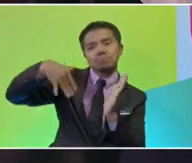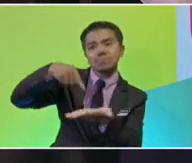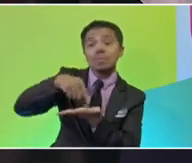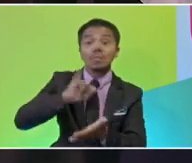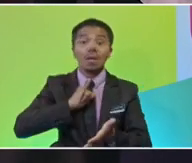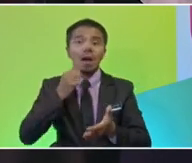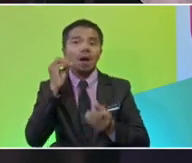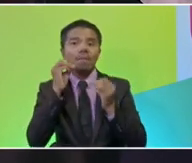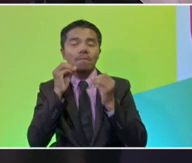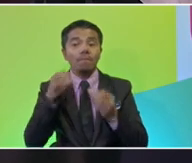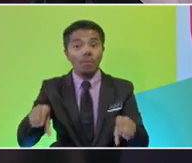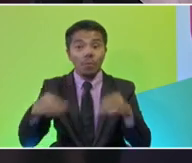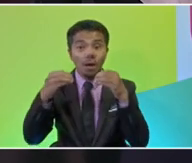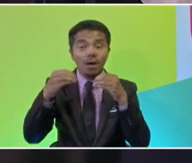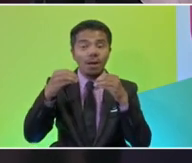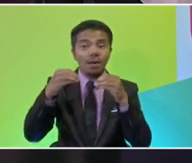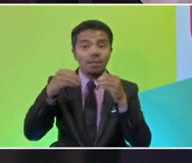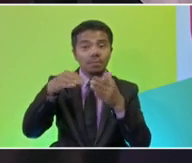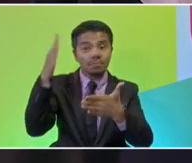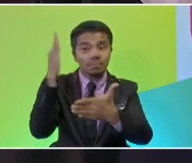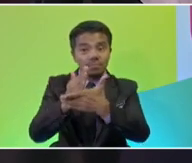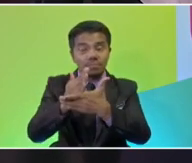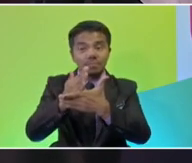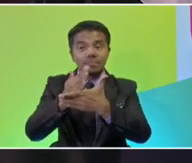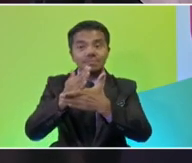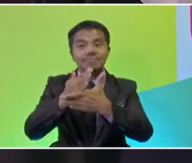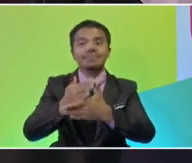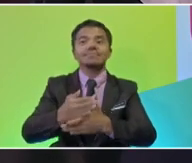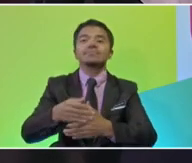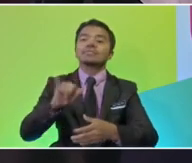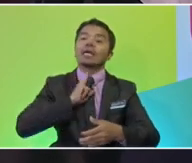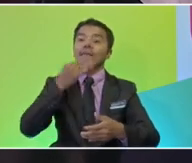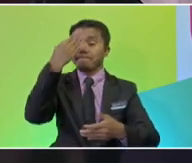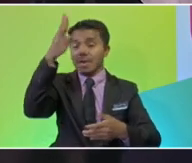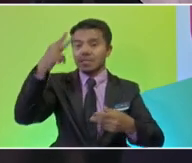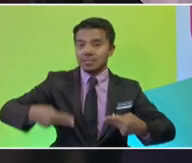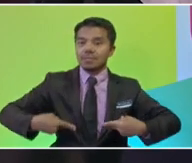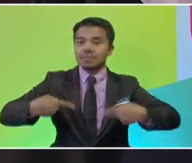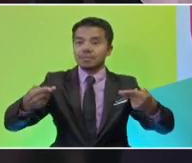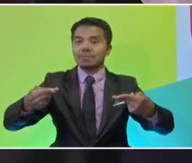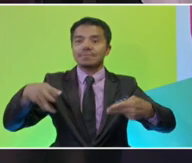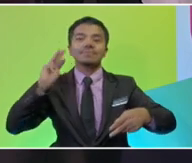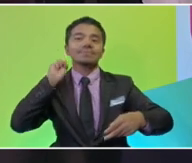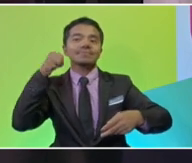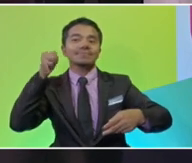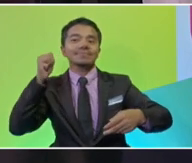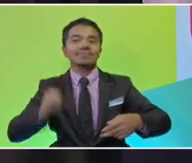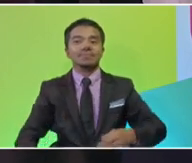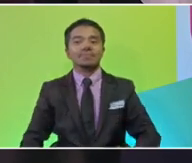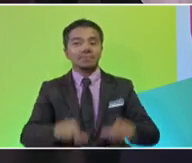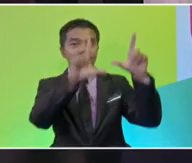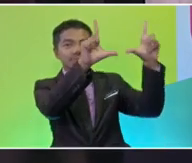ringkas Coba dia dapat melakukan aktivitas pada hari ini Terima kasih loh kata ganjaran